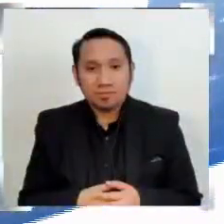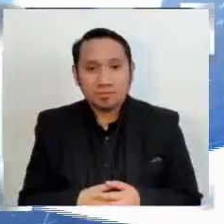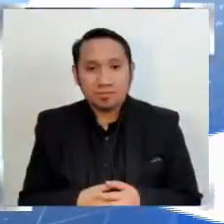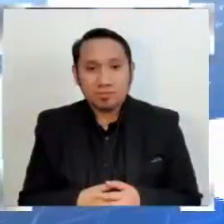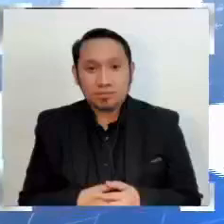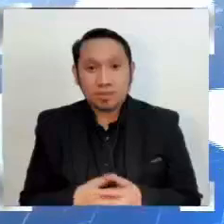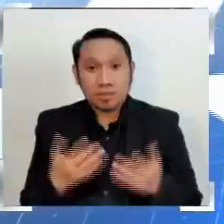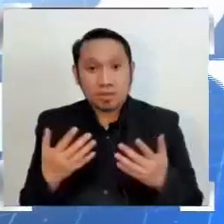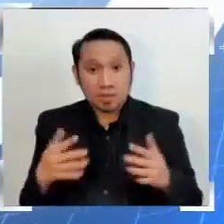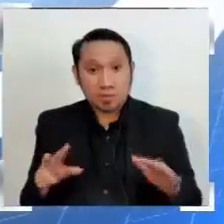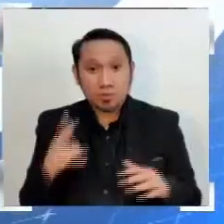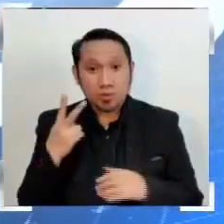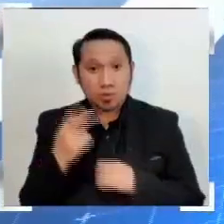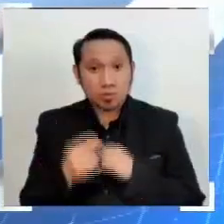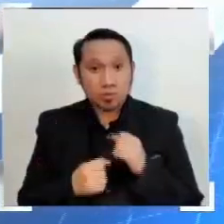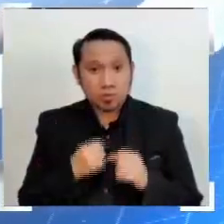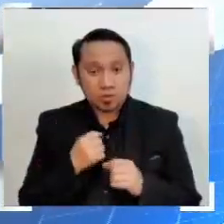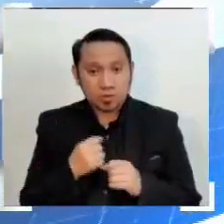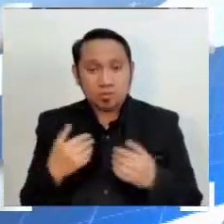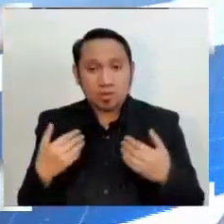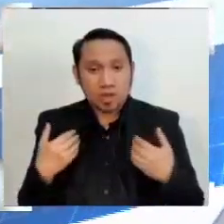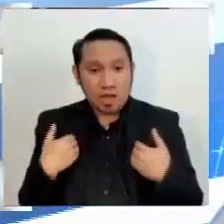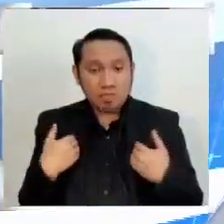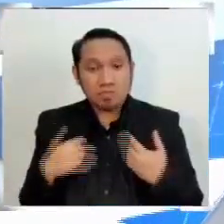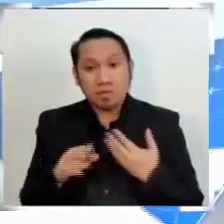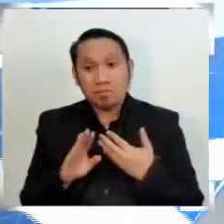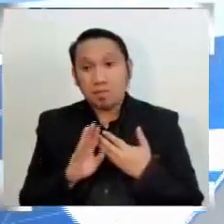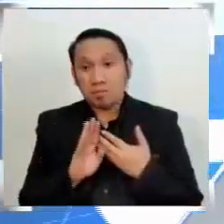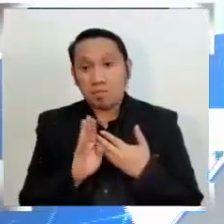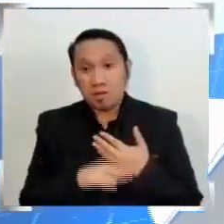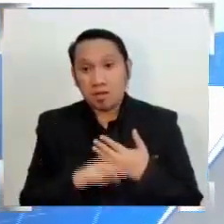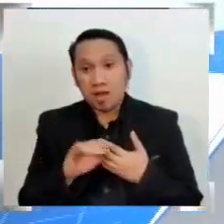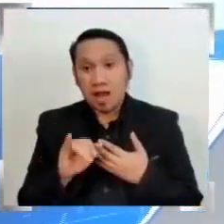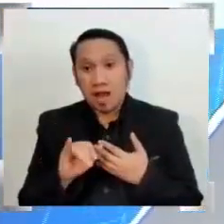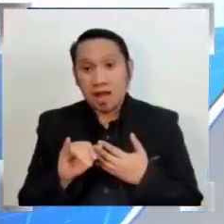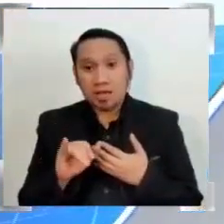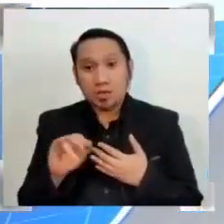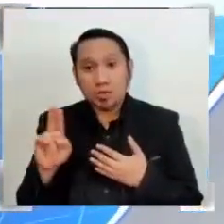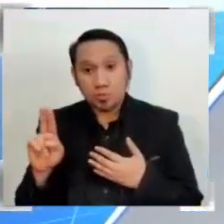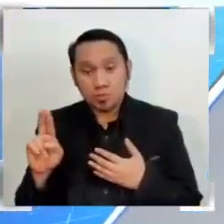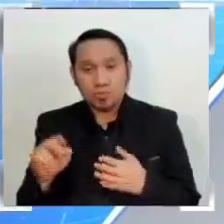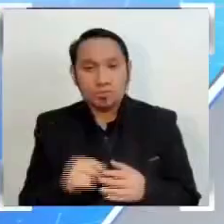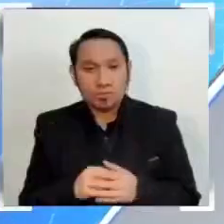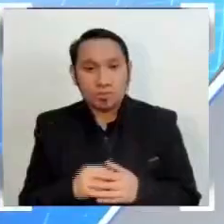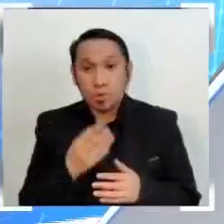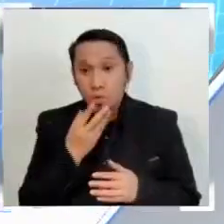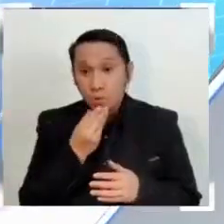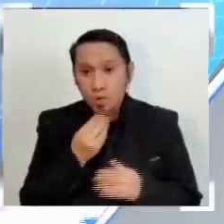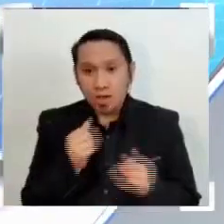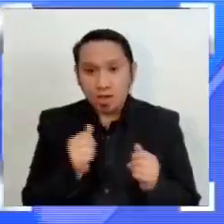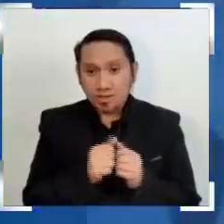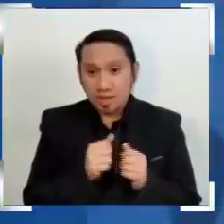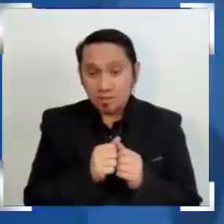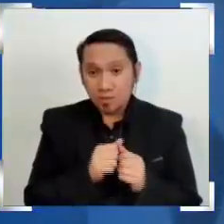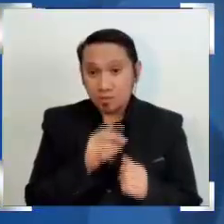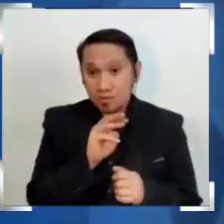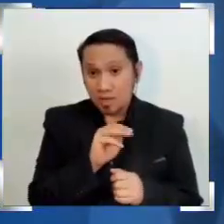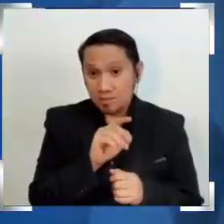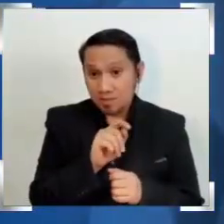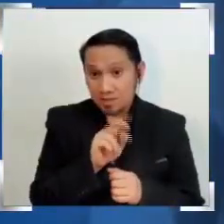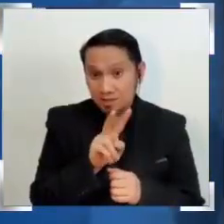After 2 years, may comeback ang Korean superstar na si IU. At ang makakasama niya sa music video, si